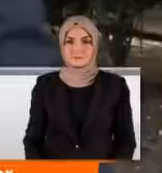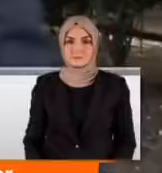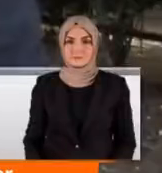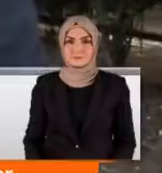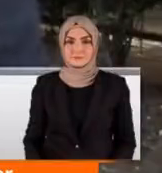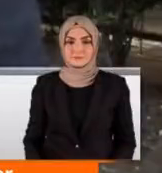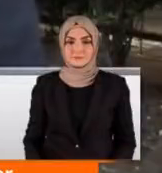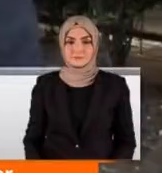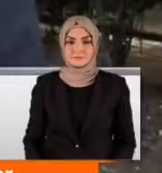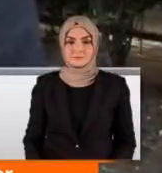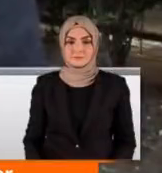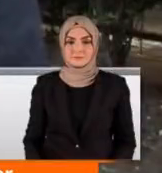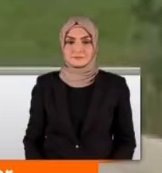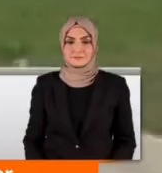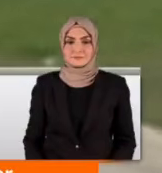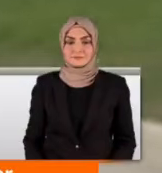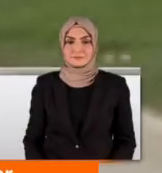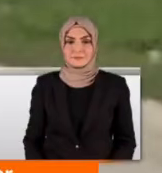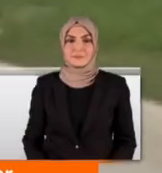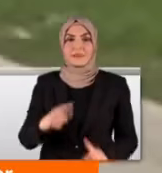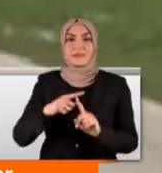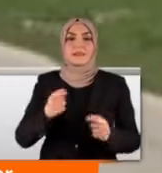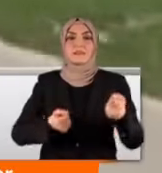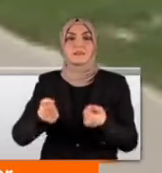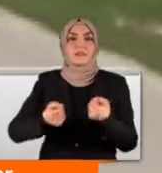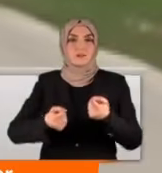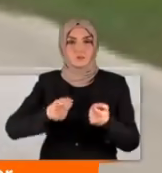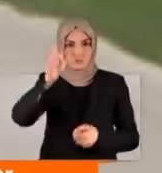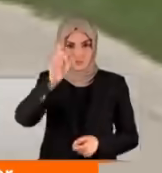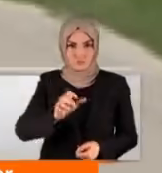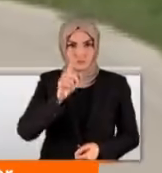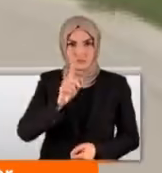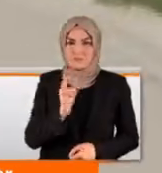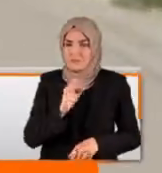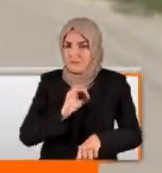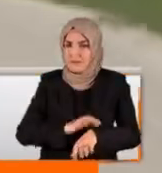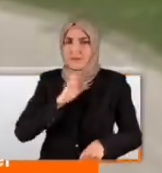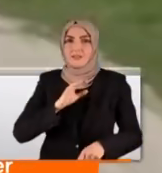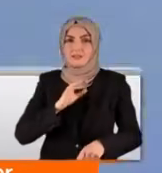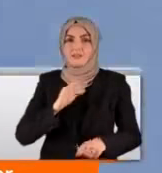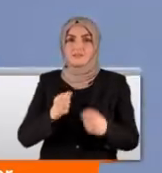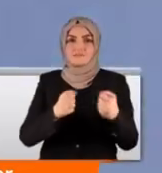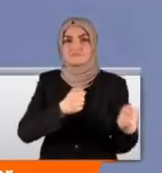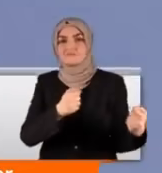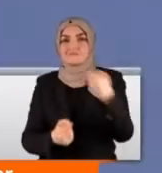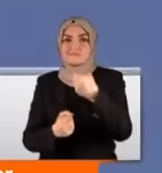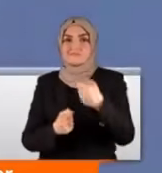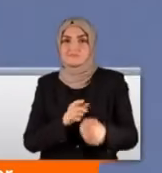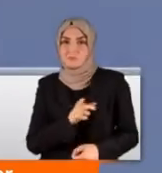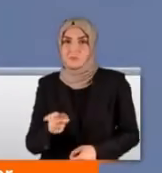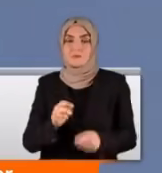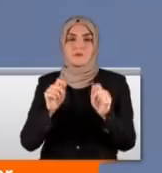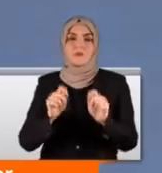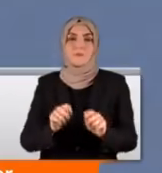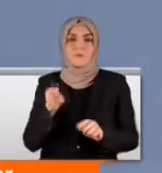bu su kurulmuş tamamen fıstık kurulmuş traktör sürücüsü bir anda direksiyonu üzerinde kızı ölümden döndü ama bu kez de